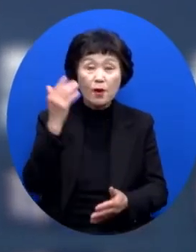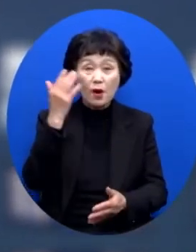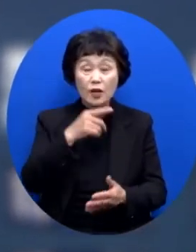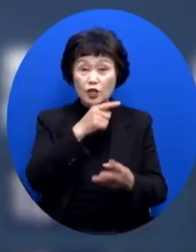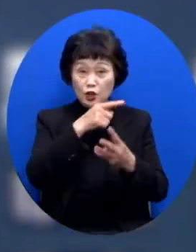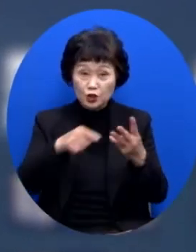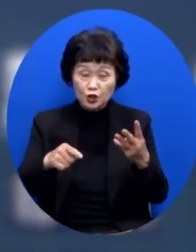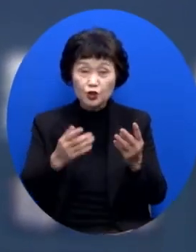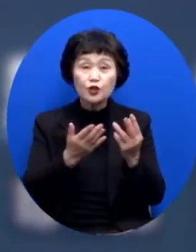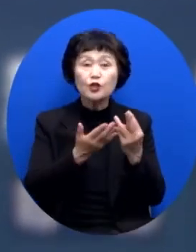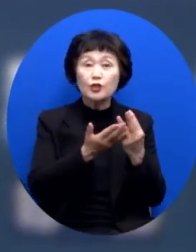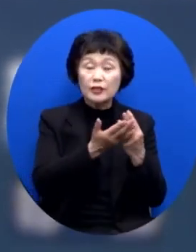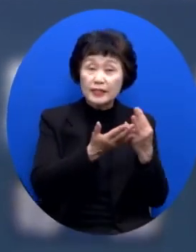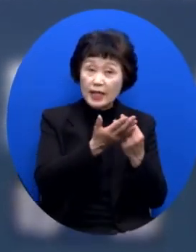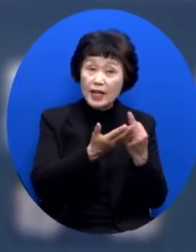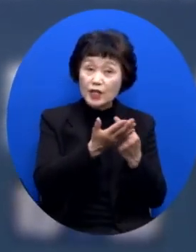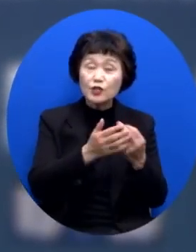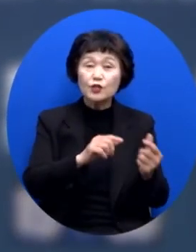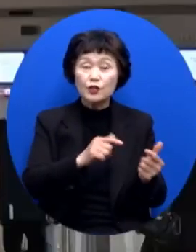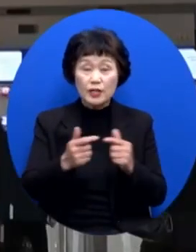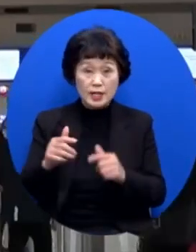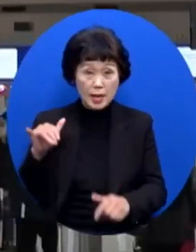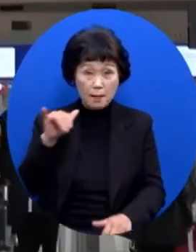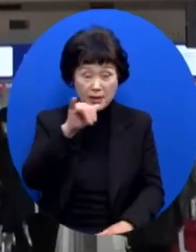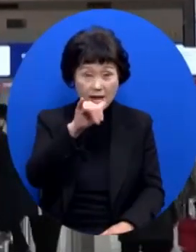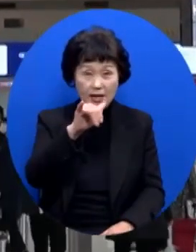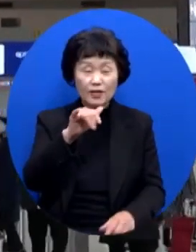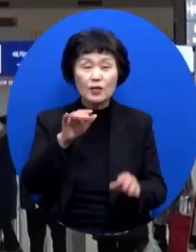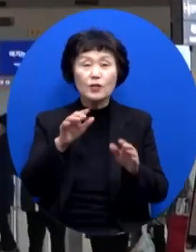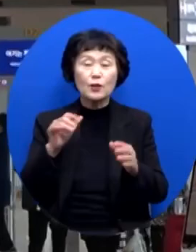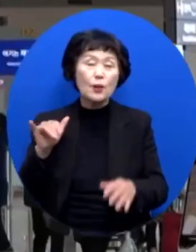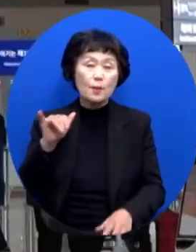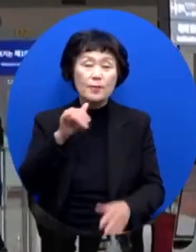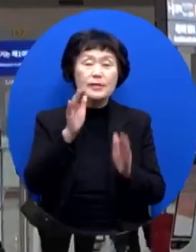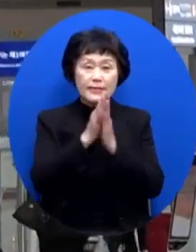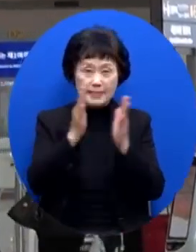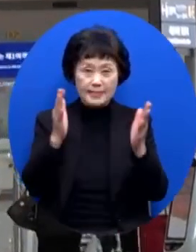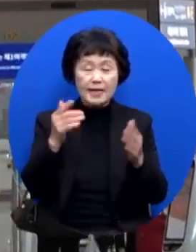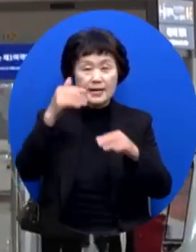운항도 재개할 예정입니다. 지금까지 소셜브리핑 크리스천을 위한 세상북이었습니다.